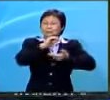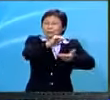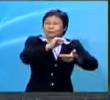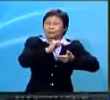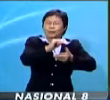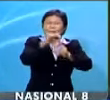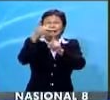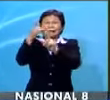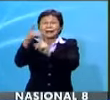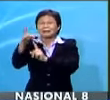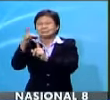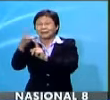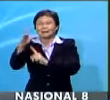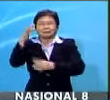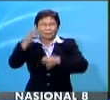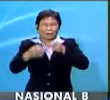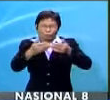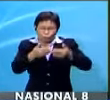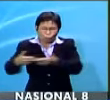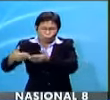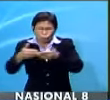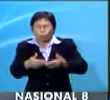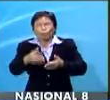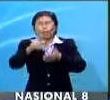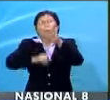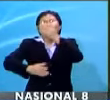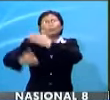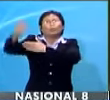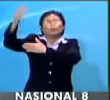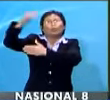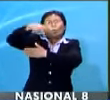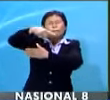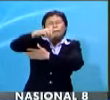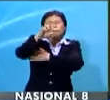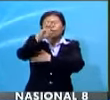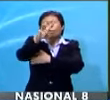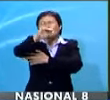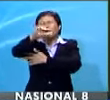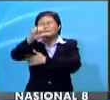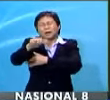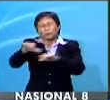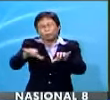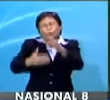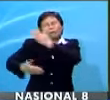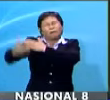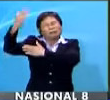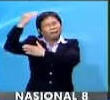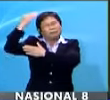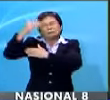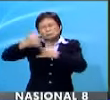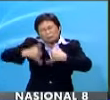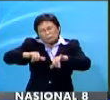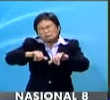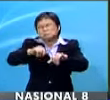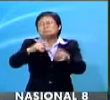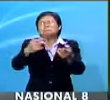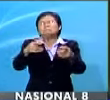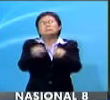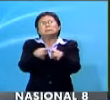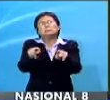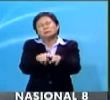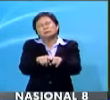if we were to continue what prwaja has been doing in the past nothing much is going to change we will be competing in an